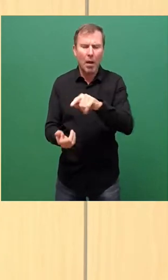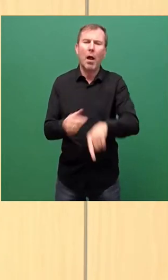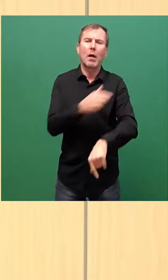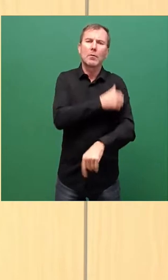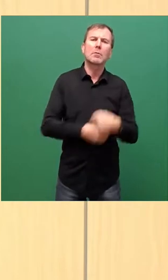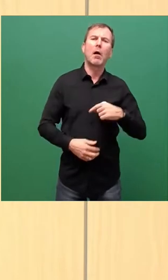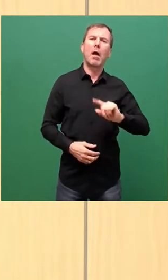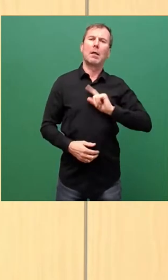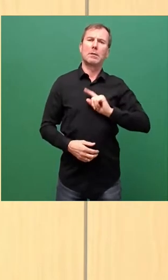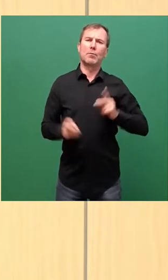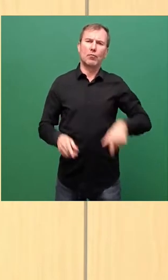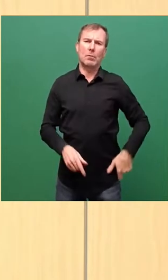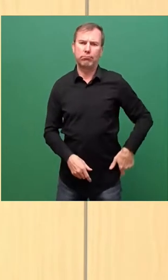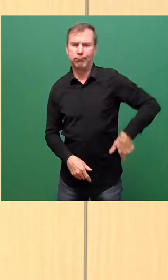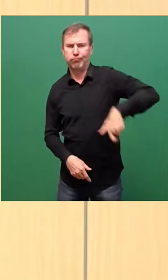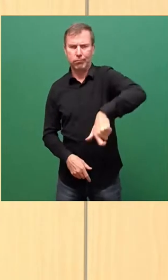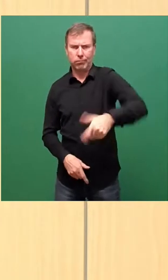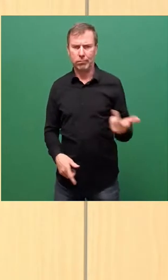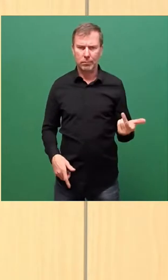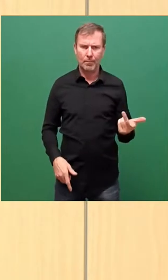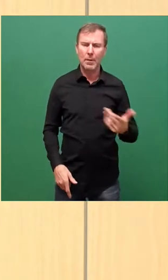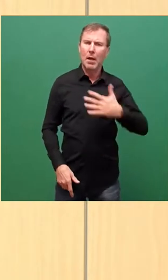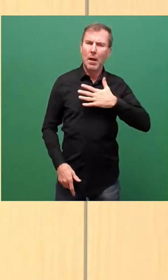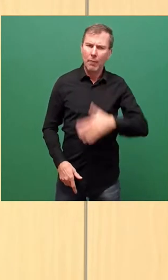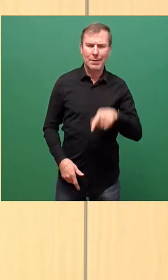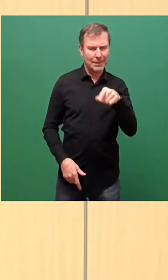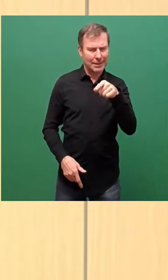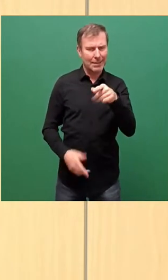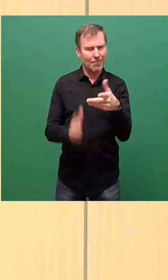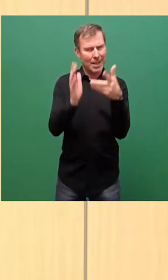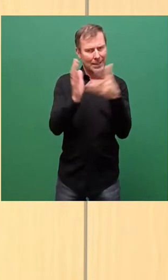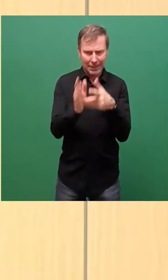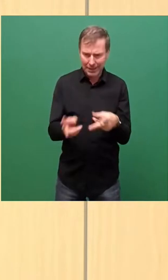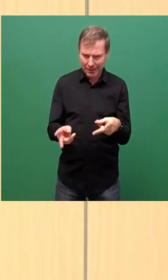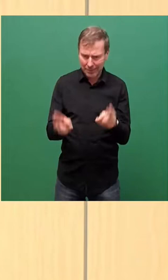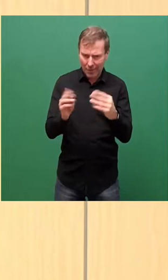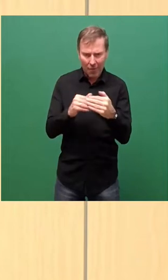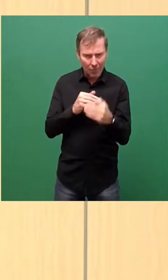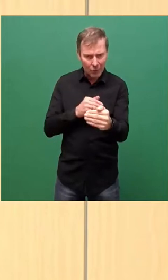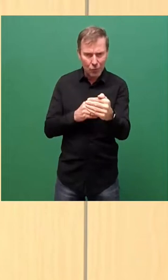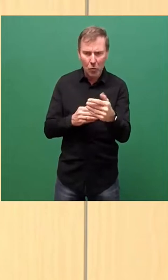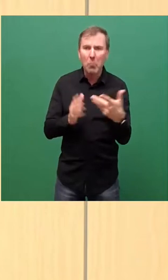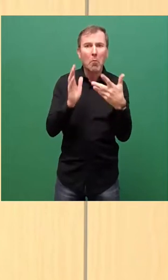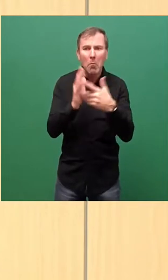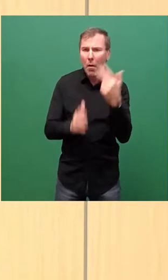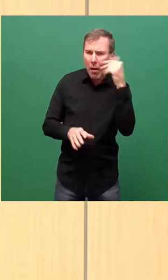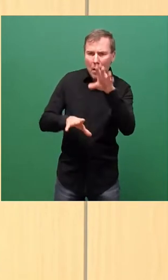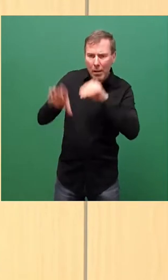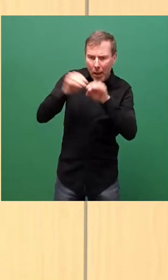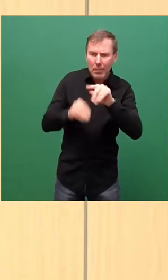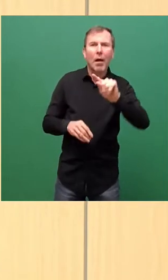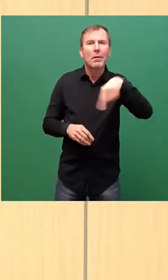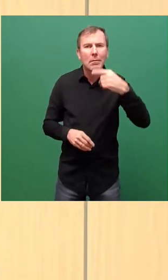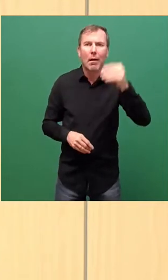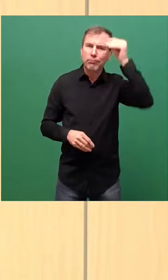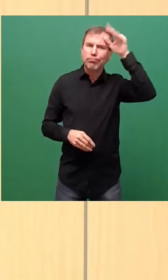dabei. Wir wollen aus diesem Pilotversuch lernen. Wir werden hinterher klüger sein, und ich